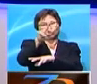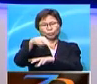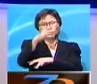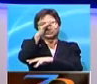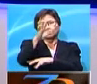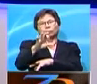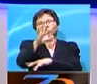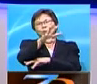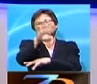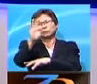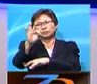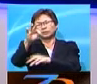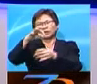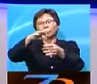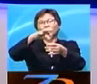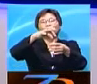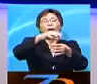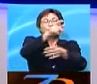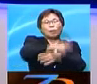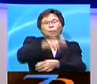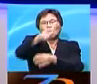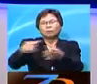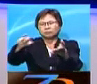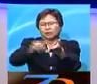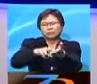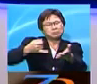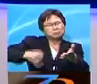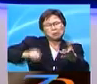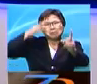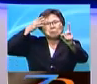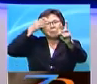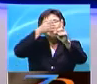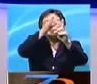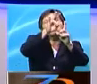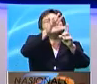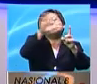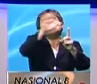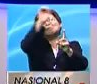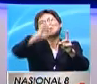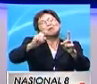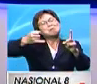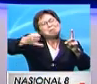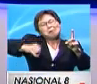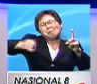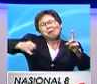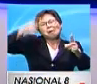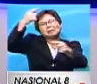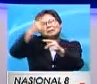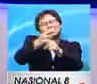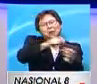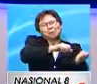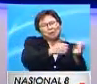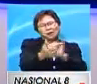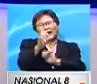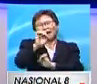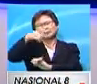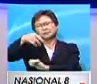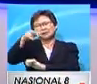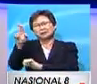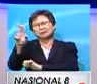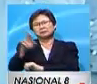32,949 pengundi berdaftar dan gagal mencapai sasaran 75% yang ditetapkan oleh